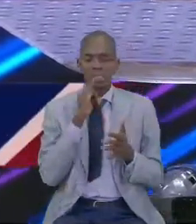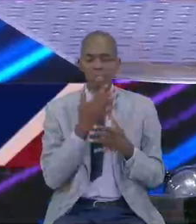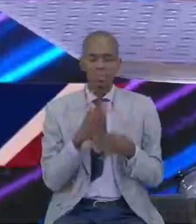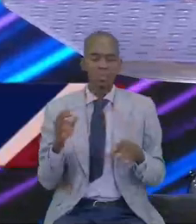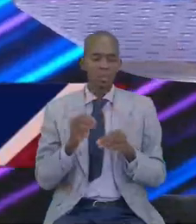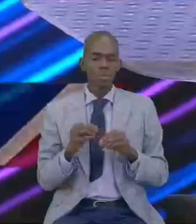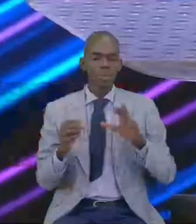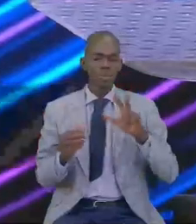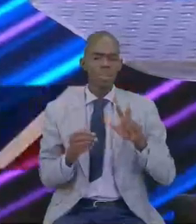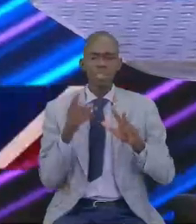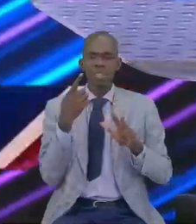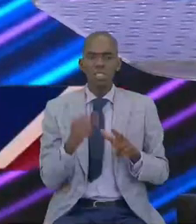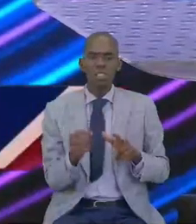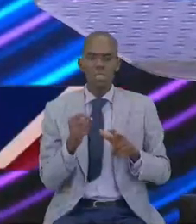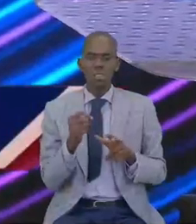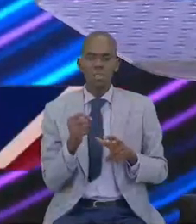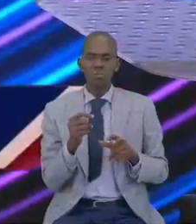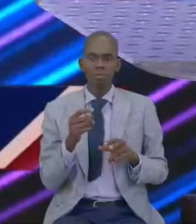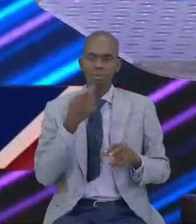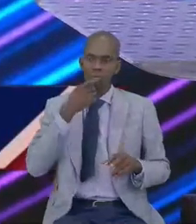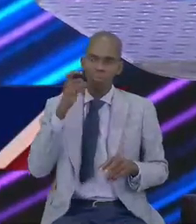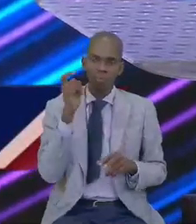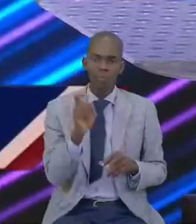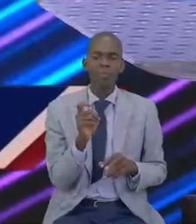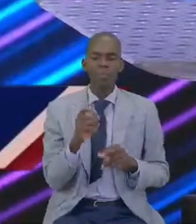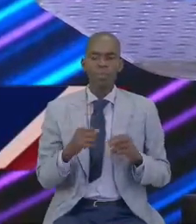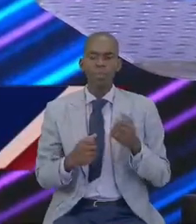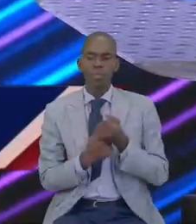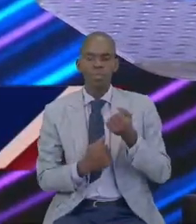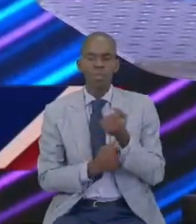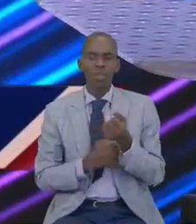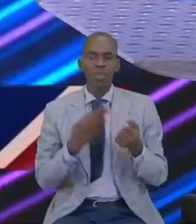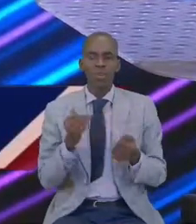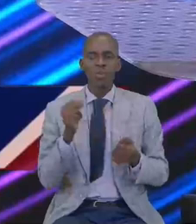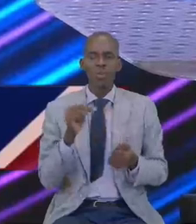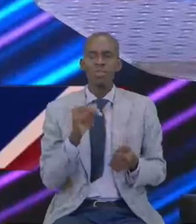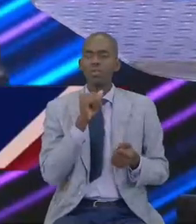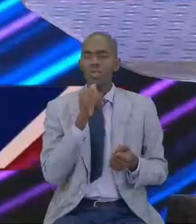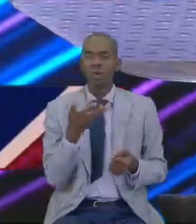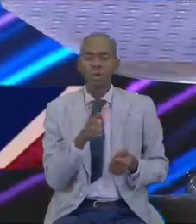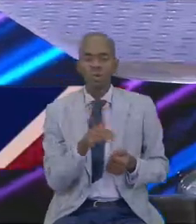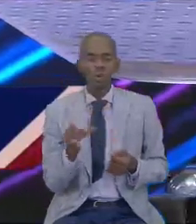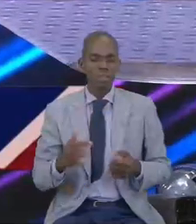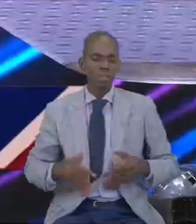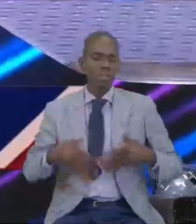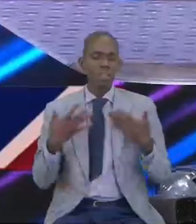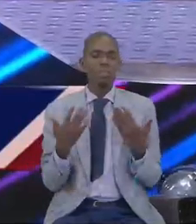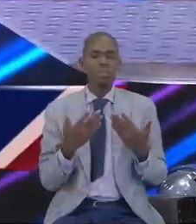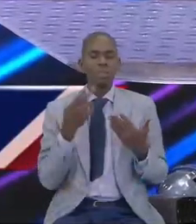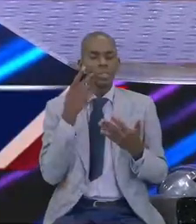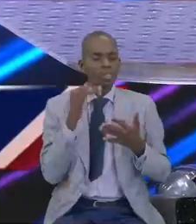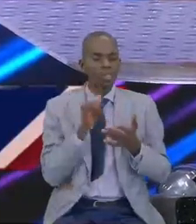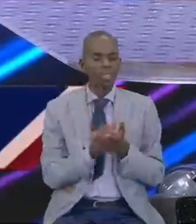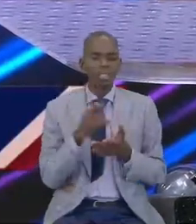le fondement décrété d'une vie non compromettante. Vous voyez, votre vie non compromettante ne peut pas